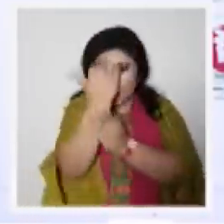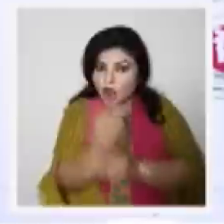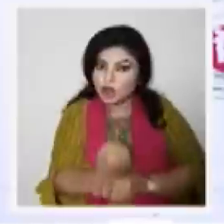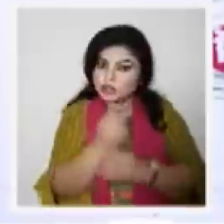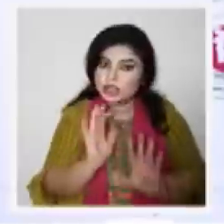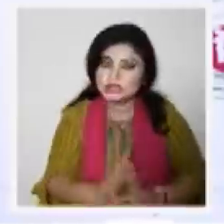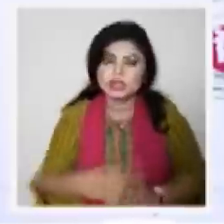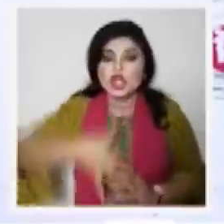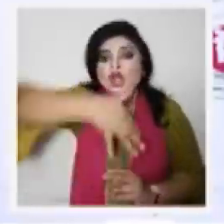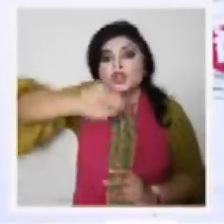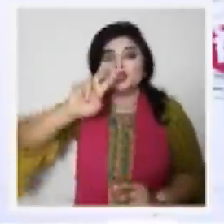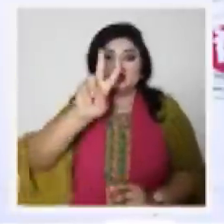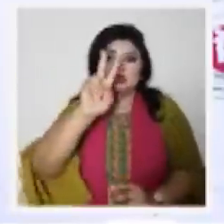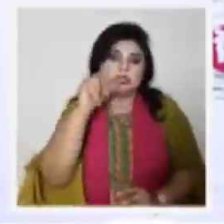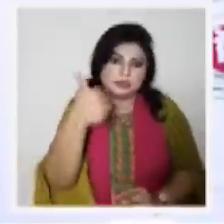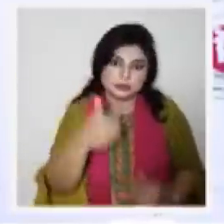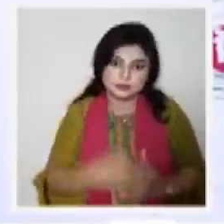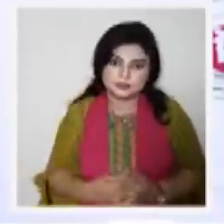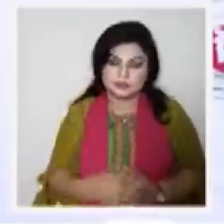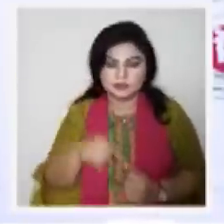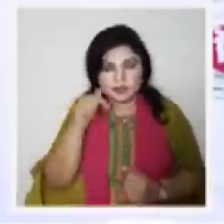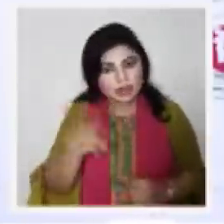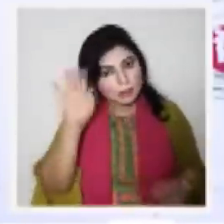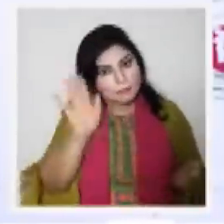284,196 জন, এ পর্যন্ত বিশ্বে শনাক্ত হয়েছে